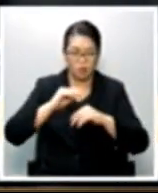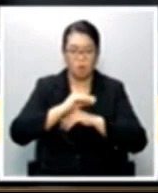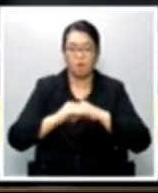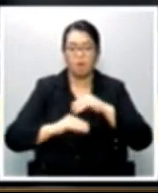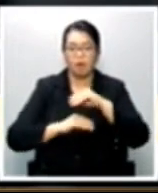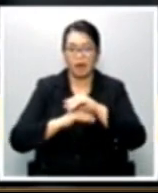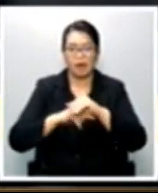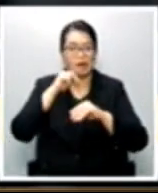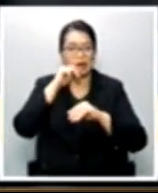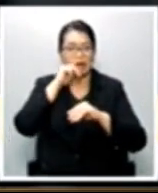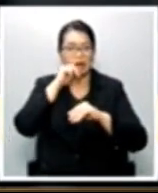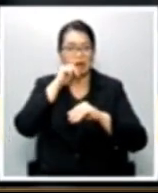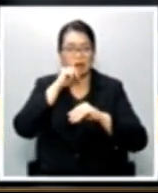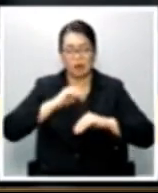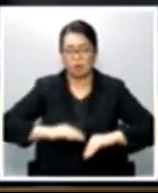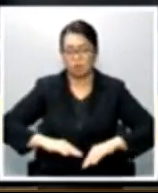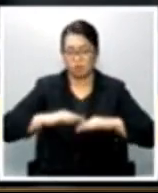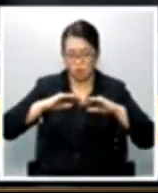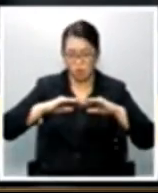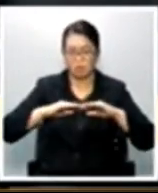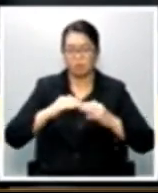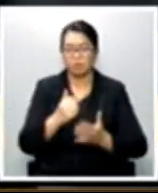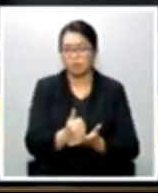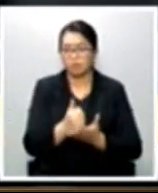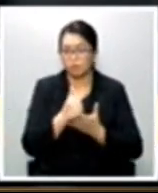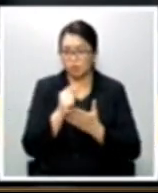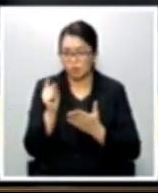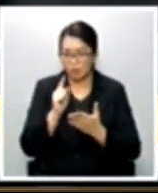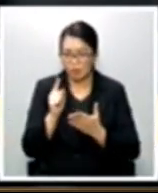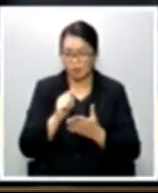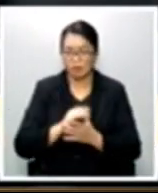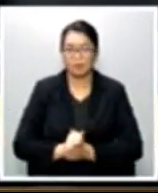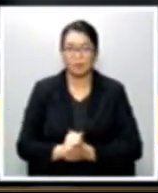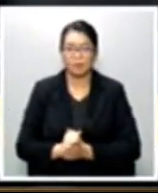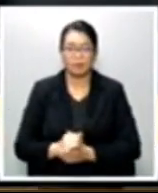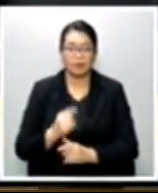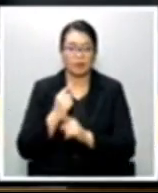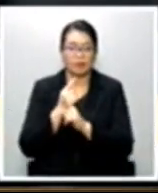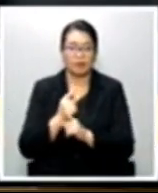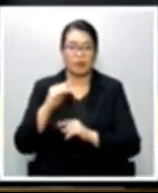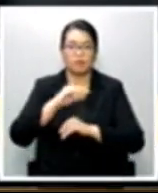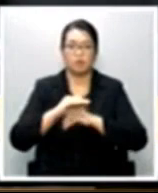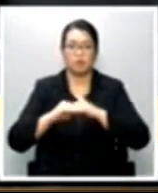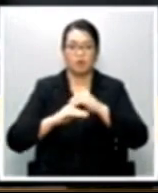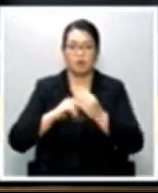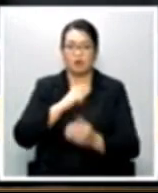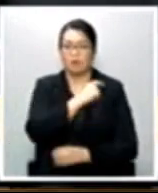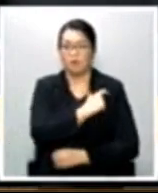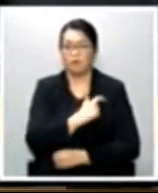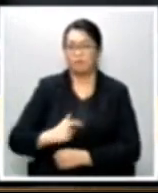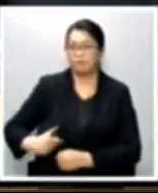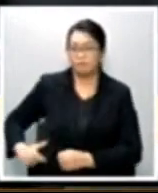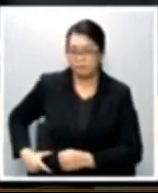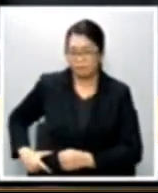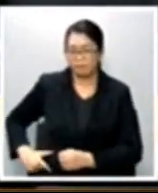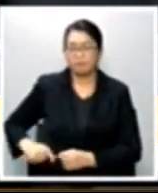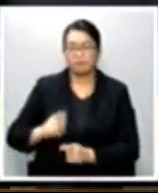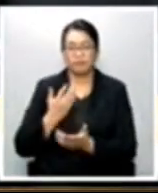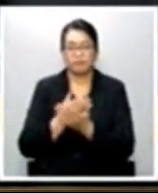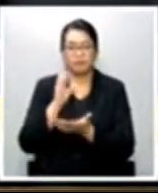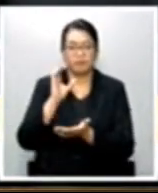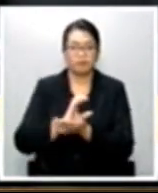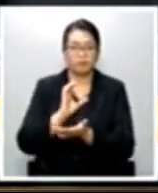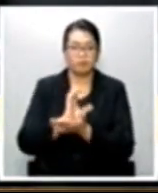บรรเทาอุทกภัยนครศรีธรรมราชอันเนื่องมาจากพระราชดำริงบประมาณ 9,850 ล้าน